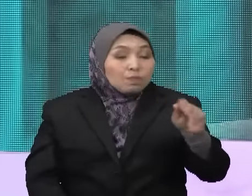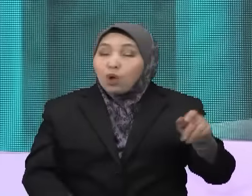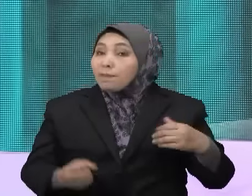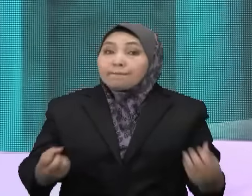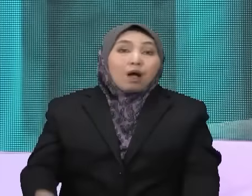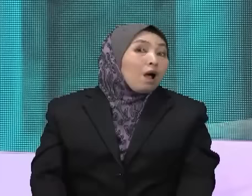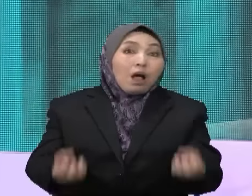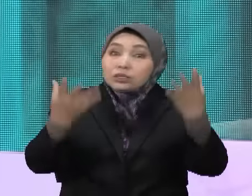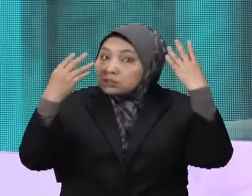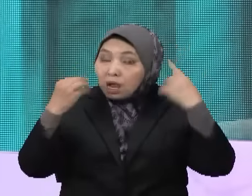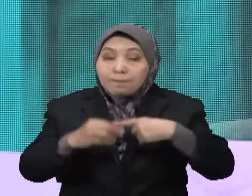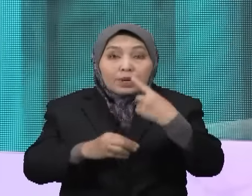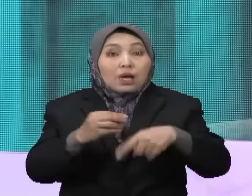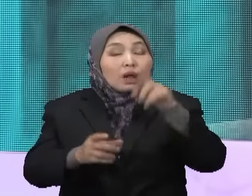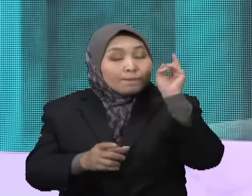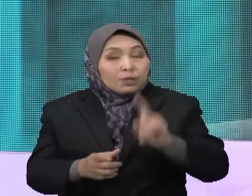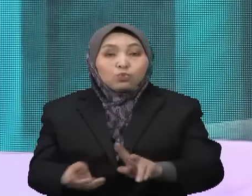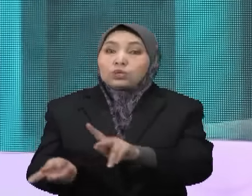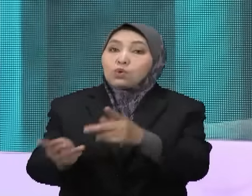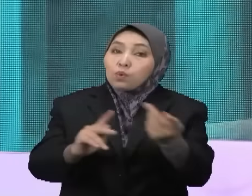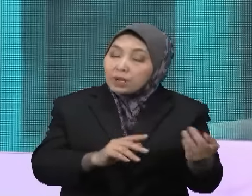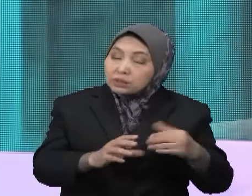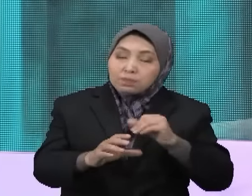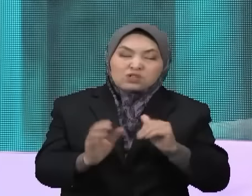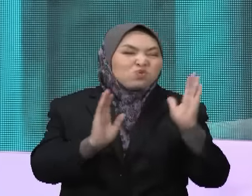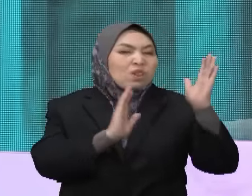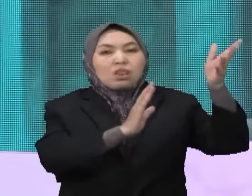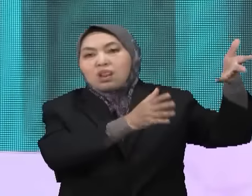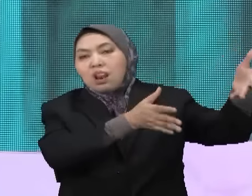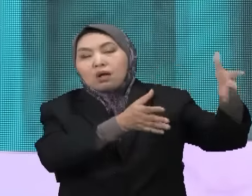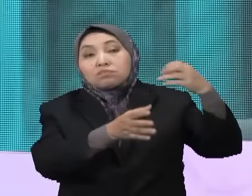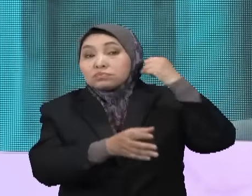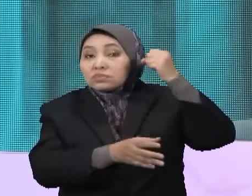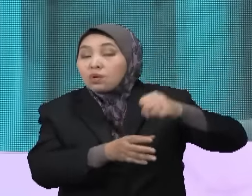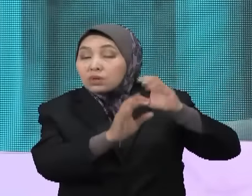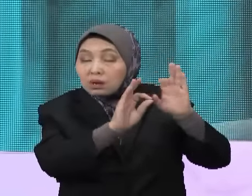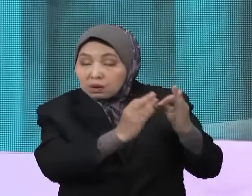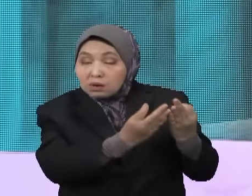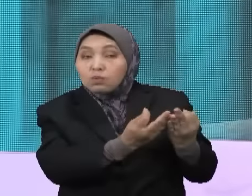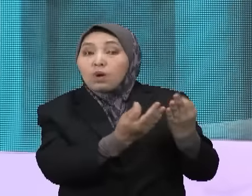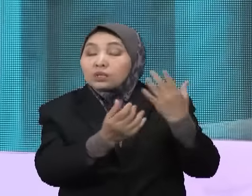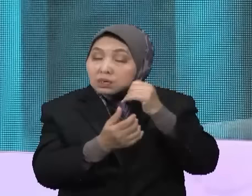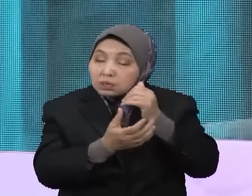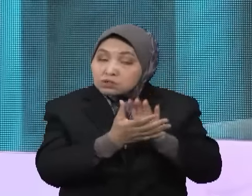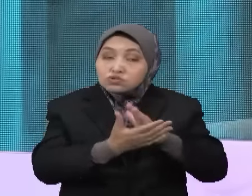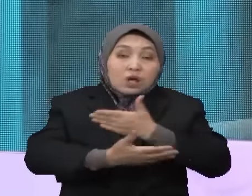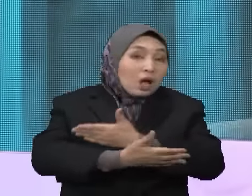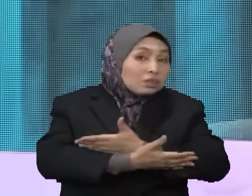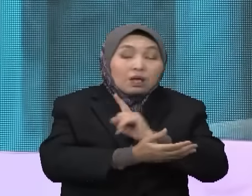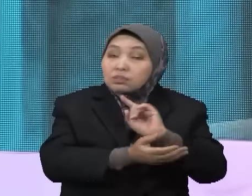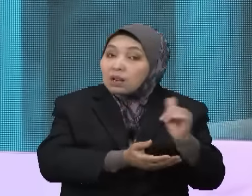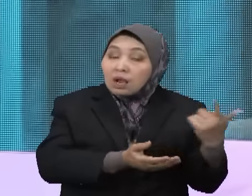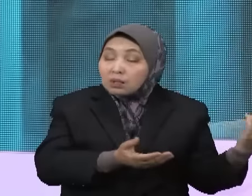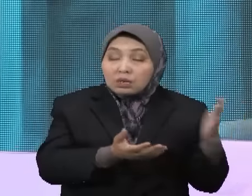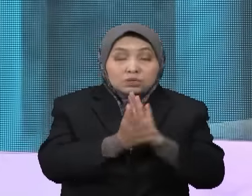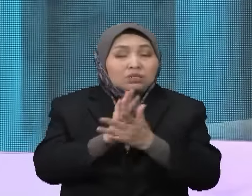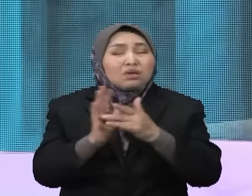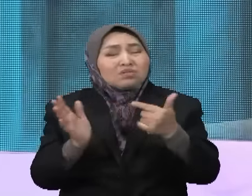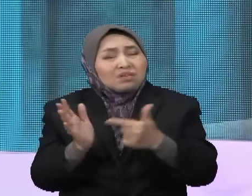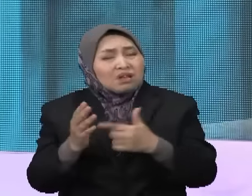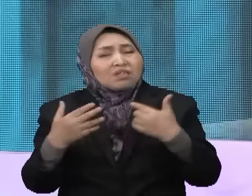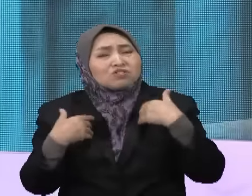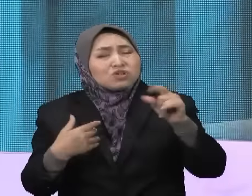yang perlu dikorbankan termasuk meninggalkan sanak saudara, keluarga, isteri, anak dan sebagainya. Jadi ini